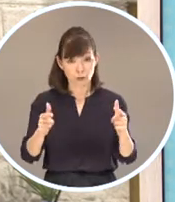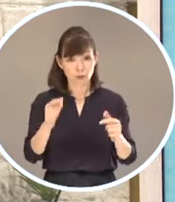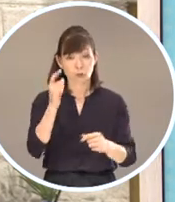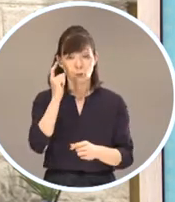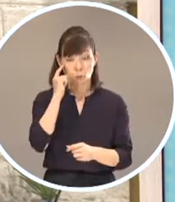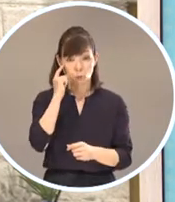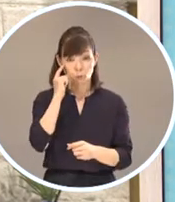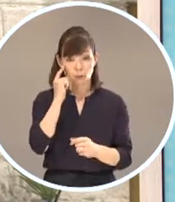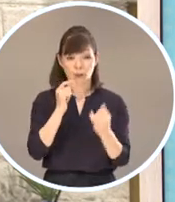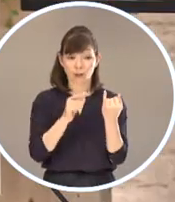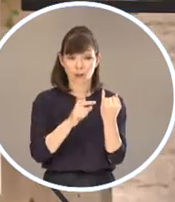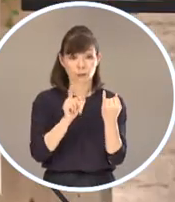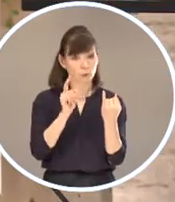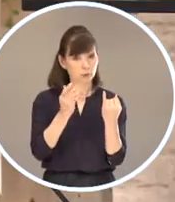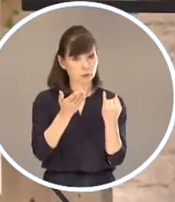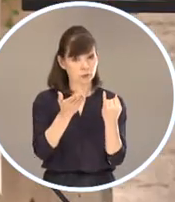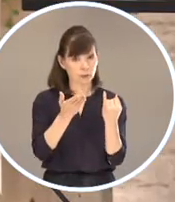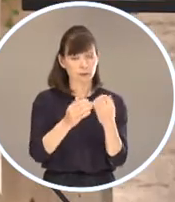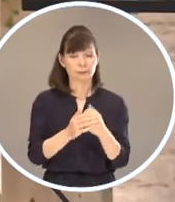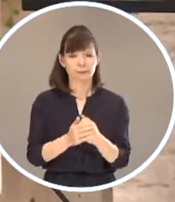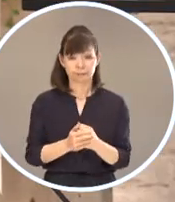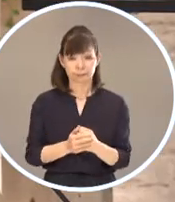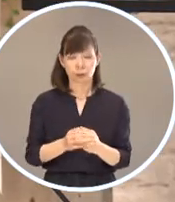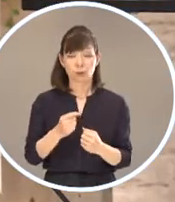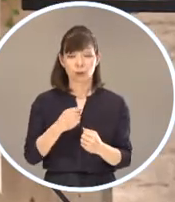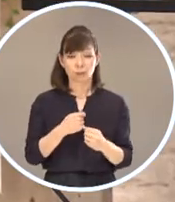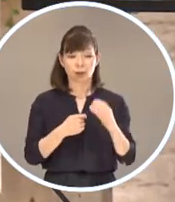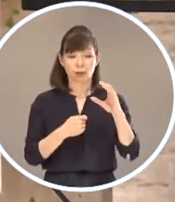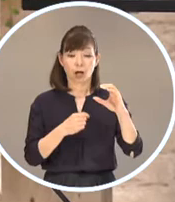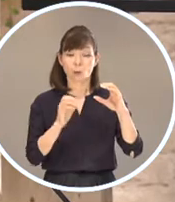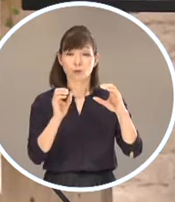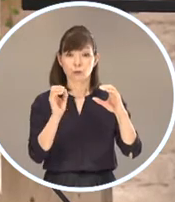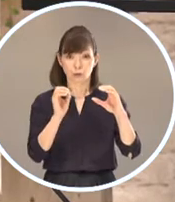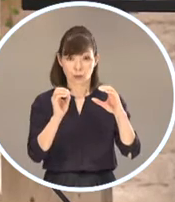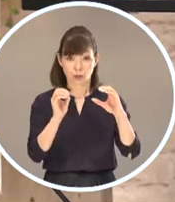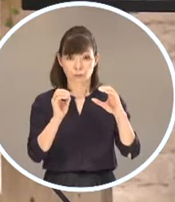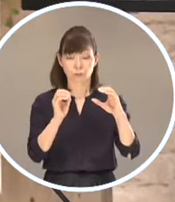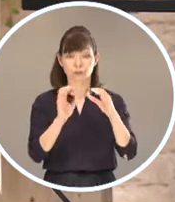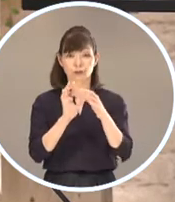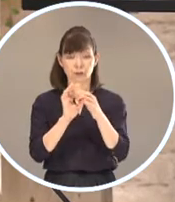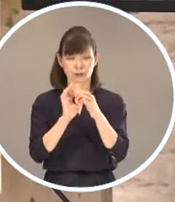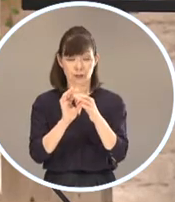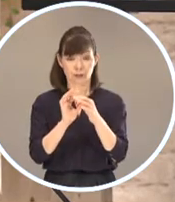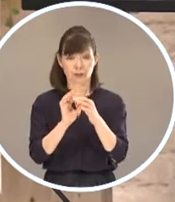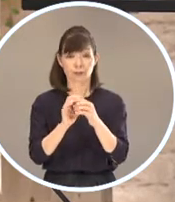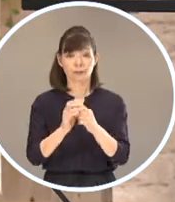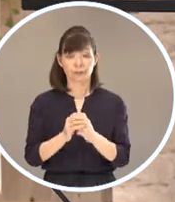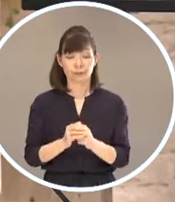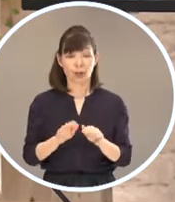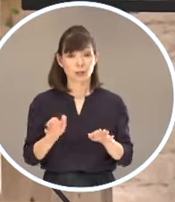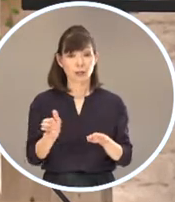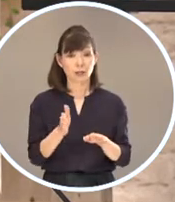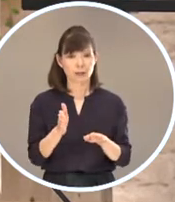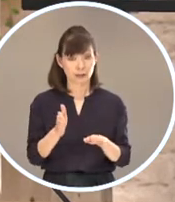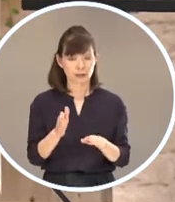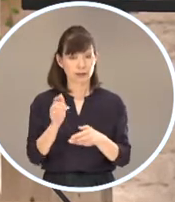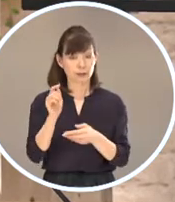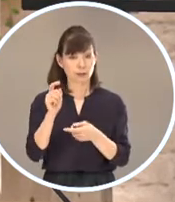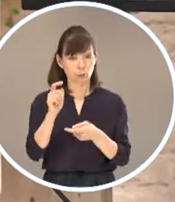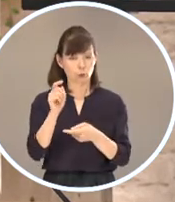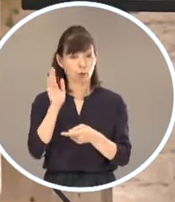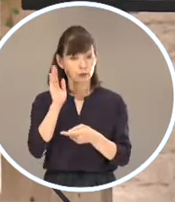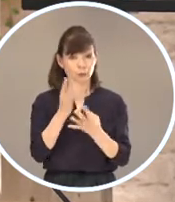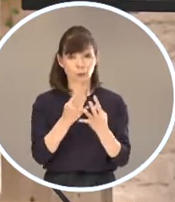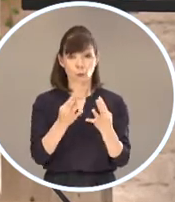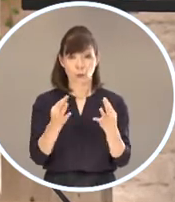はどうですか。 はい、私はそのカーボンニュートラルについてなんですけど、はい、最近ちょっと聞くようになったん